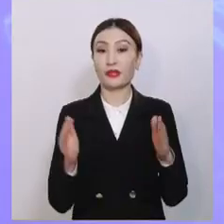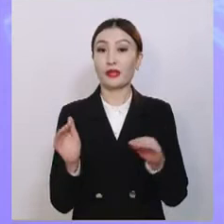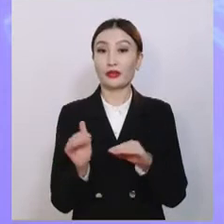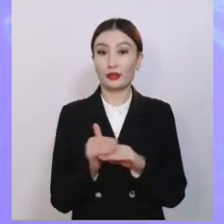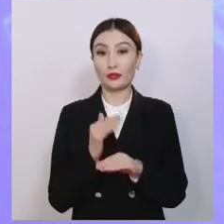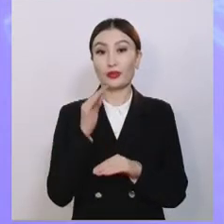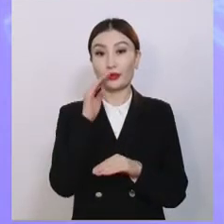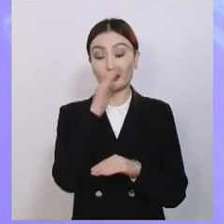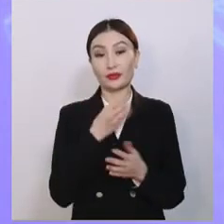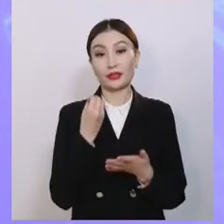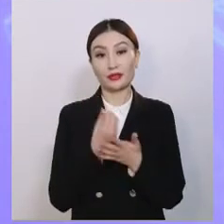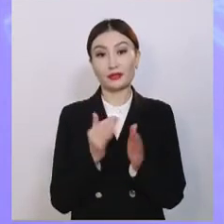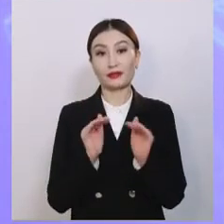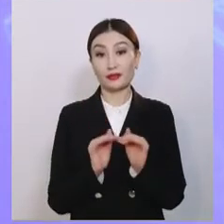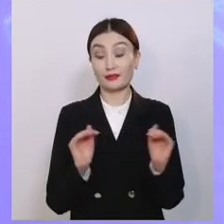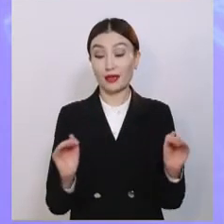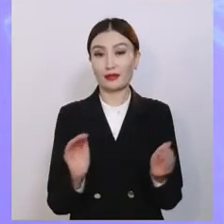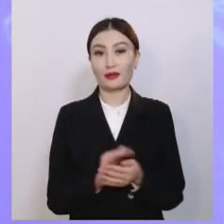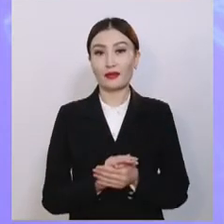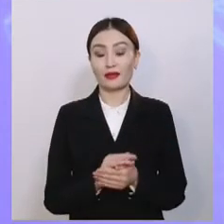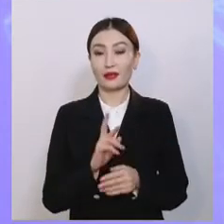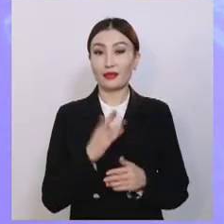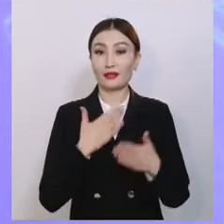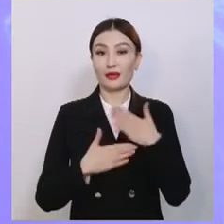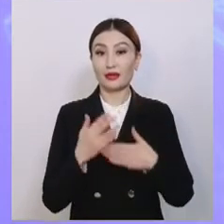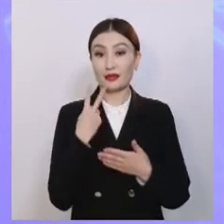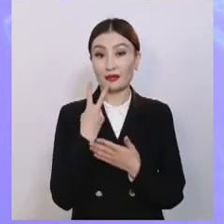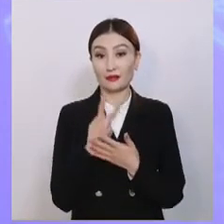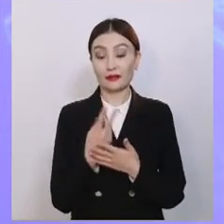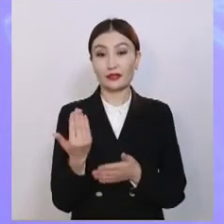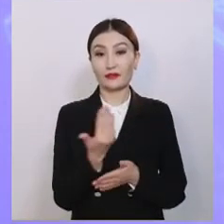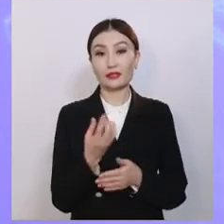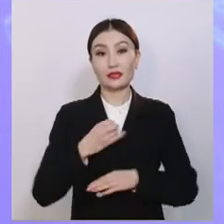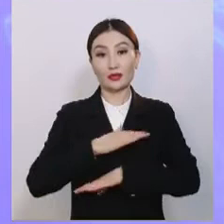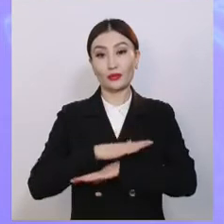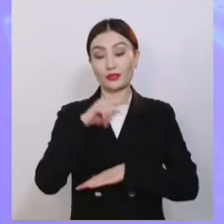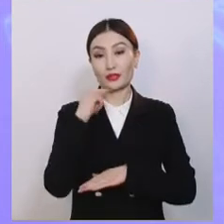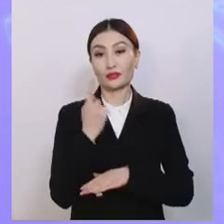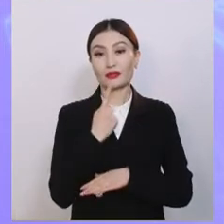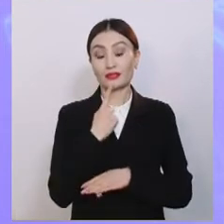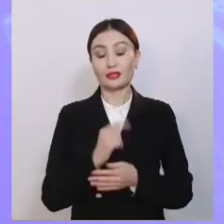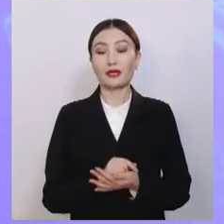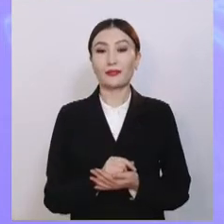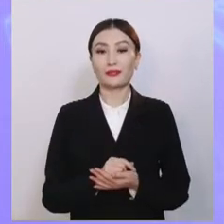Доброе утро, дорогие ребята! Я рада приветствовать вас на уроке русского языка.